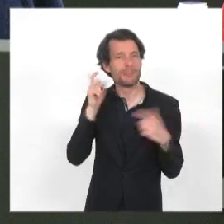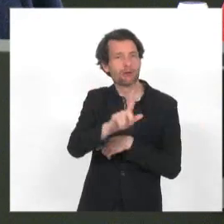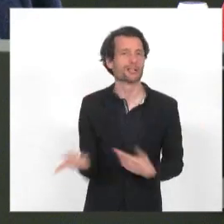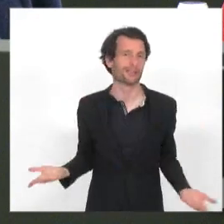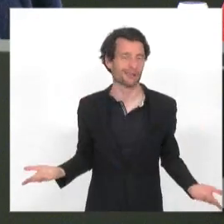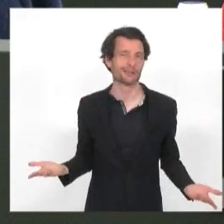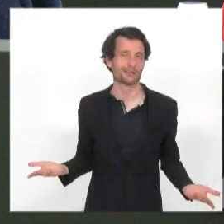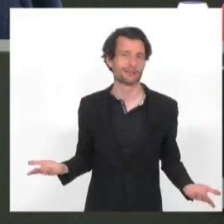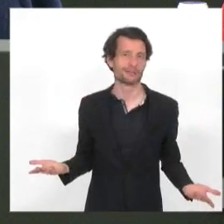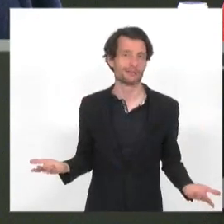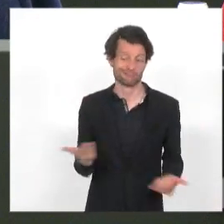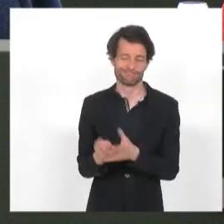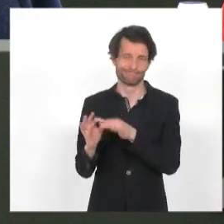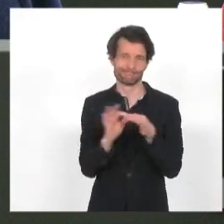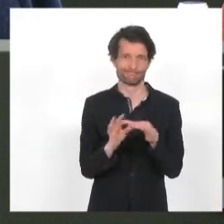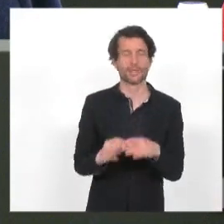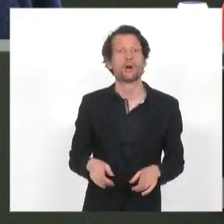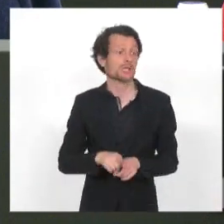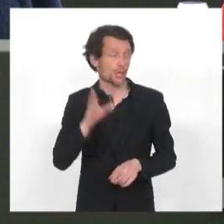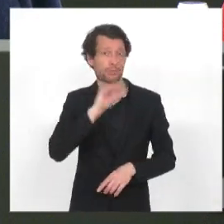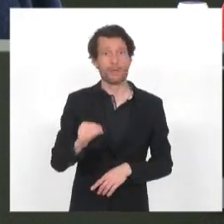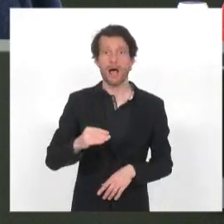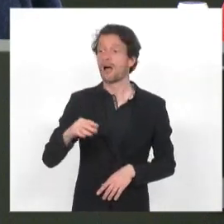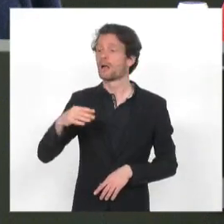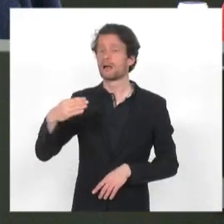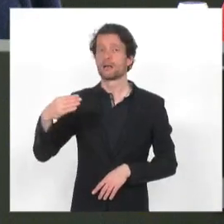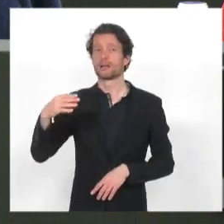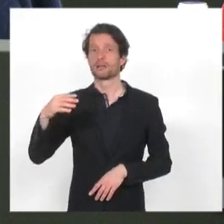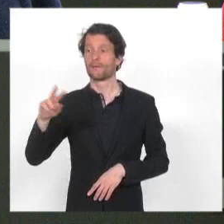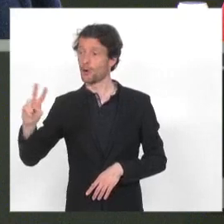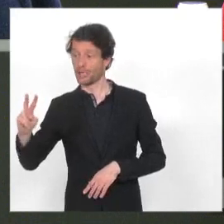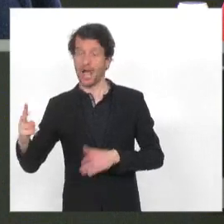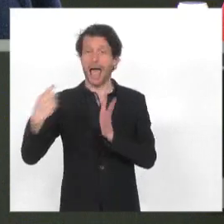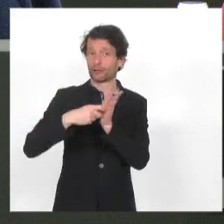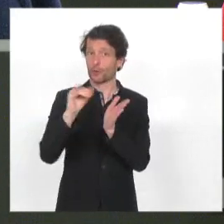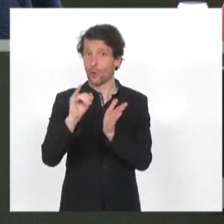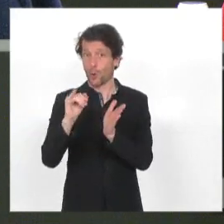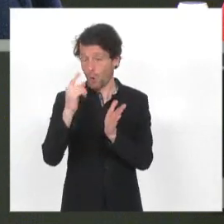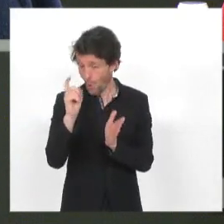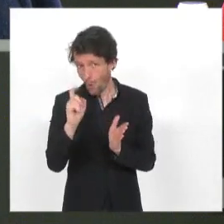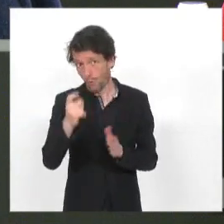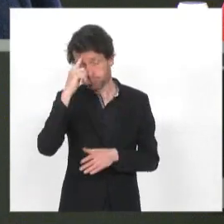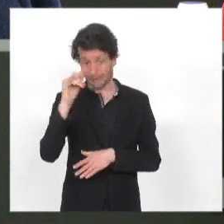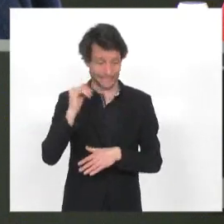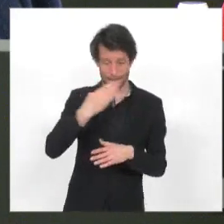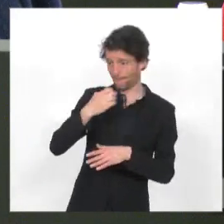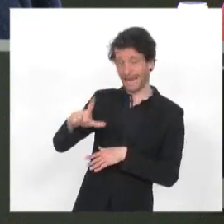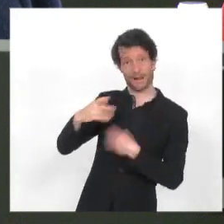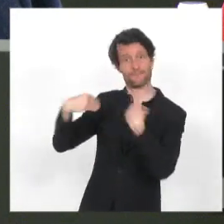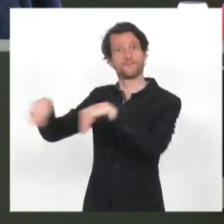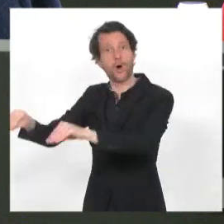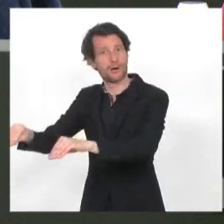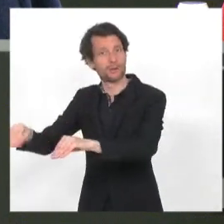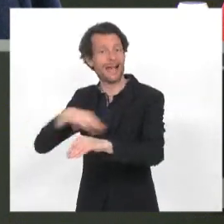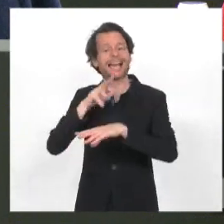Enfin, n'oublions pas que Veolia achète l'eau à la MEL, puisque la production est en régie. Il est dit que le niveau du tarif doit permettre d'assurer l'équilibre financier du